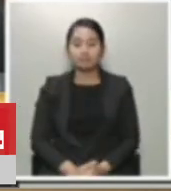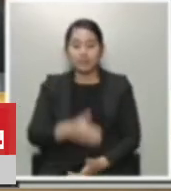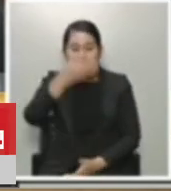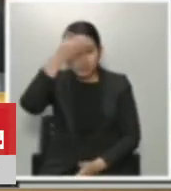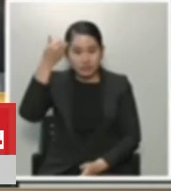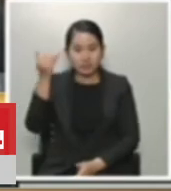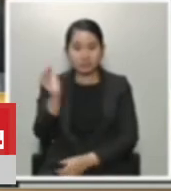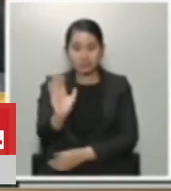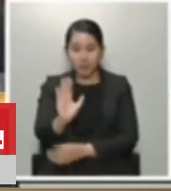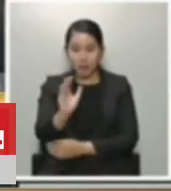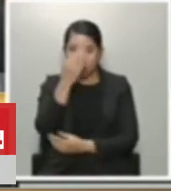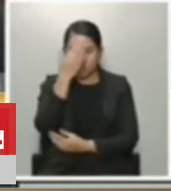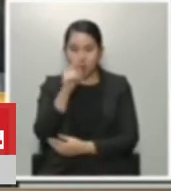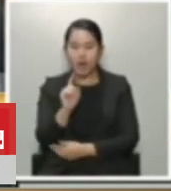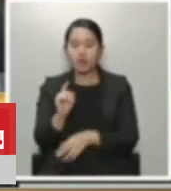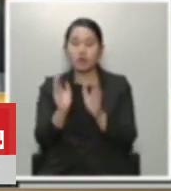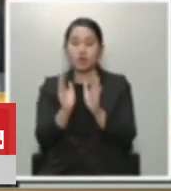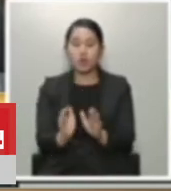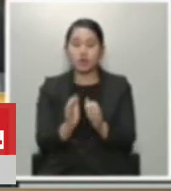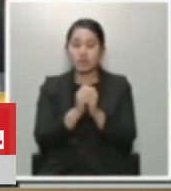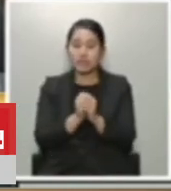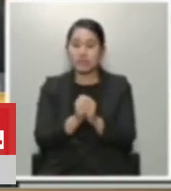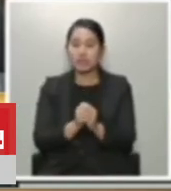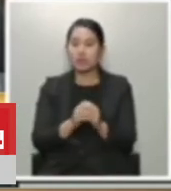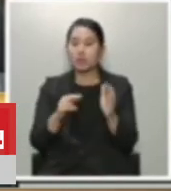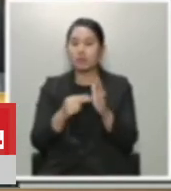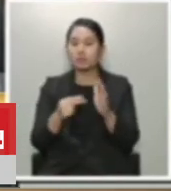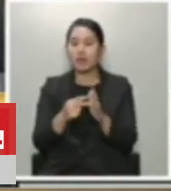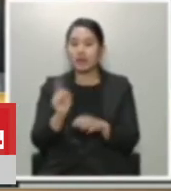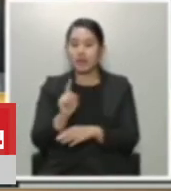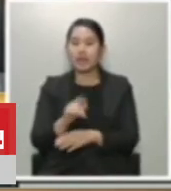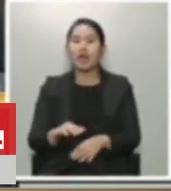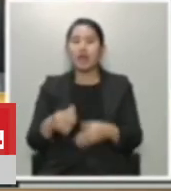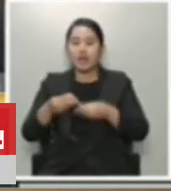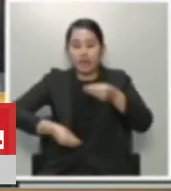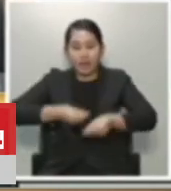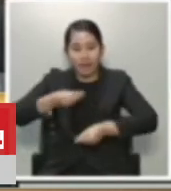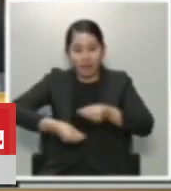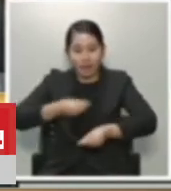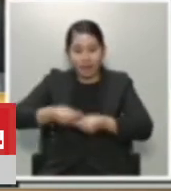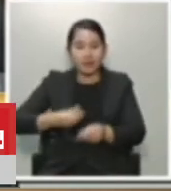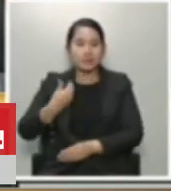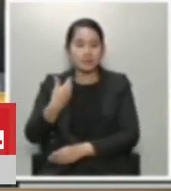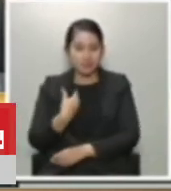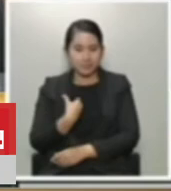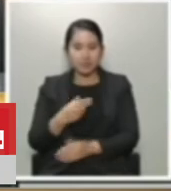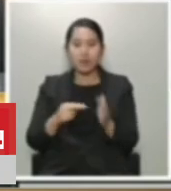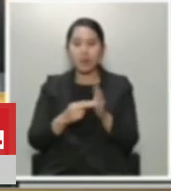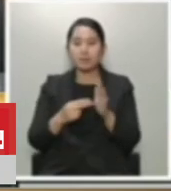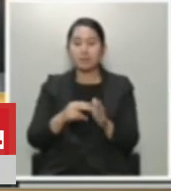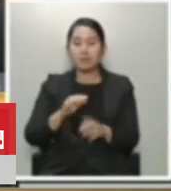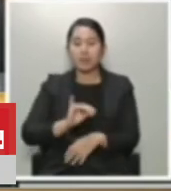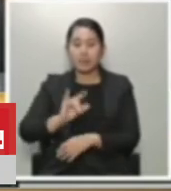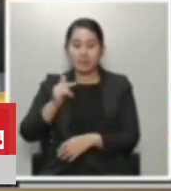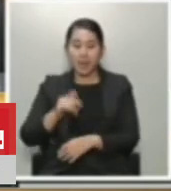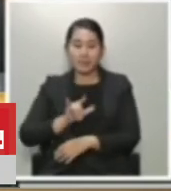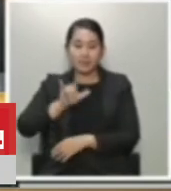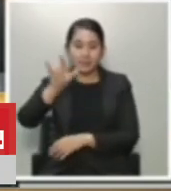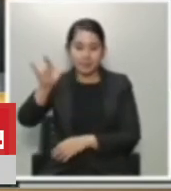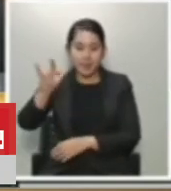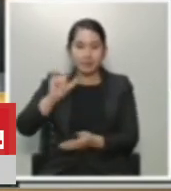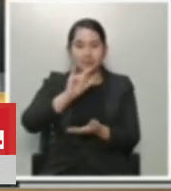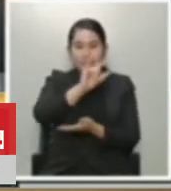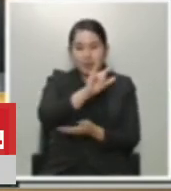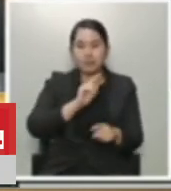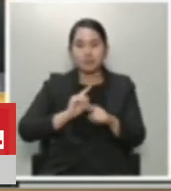านี้เนี่ยก็จะมีนะครับช่องทางในการเดินทางเข้าออกเพราะว่าเขาทำมาค้าขายนะครับในการที่ต้องใช้ช่องทางในการที่จะต้องไปกระจายสิน